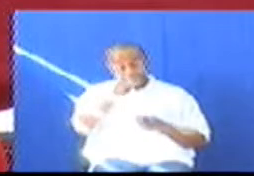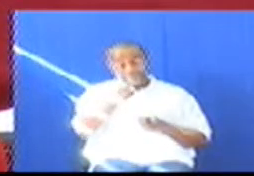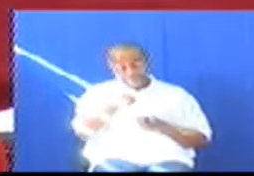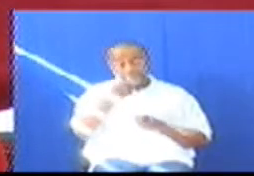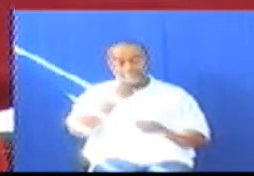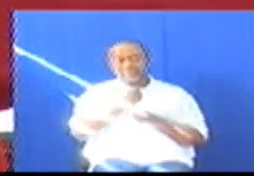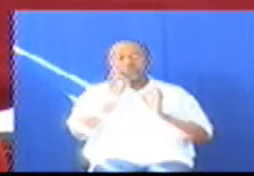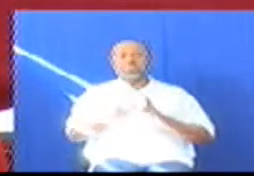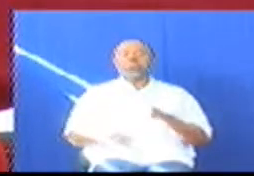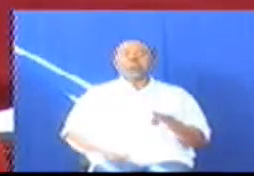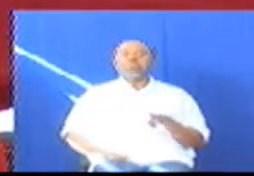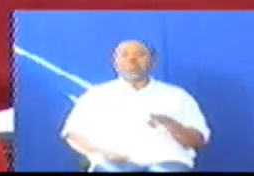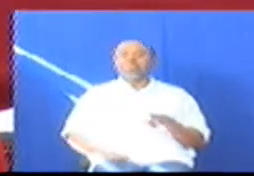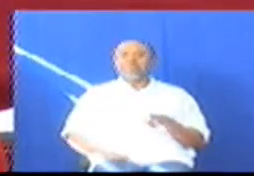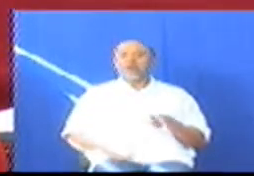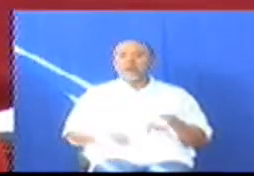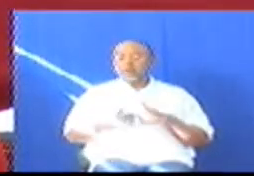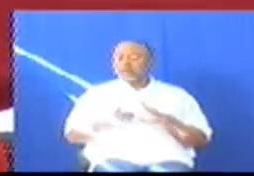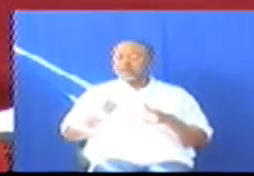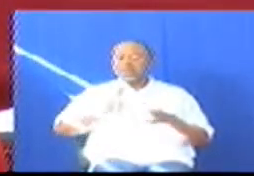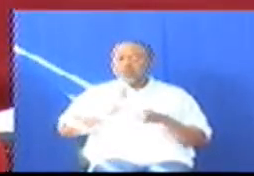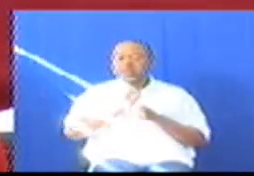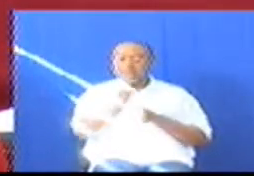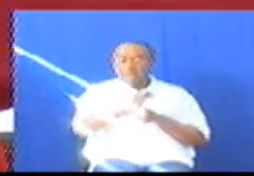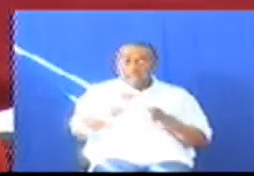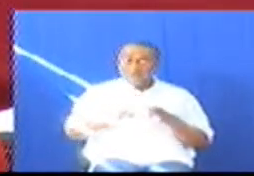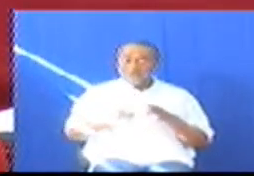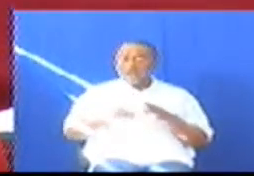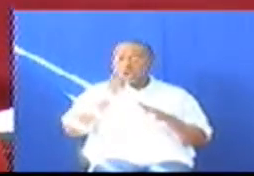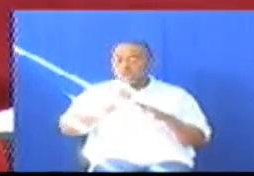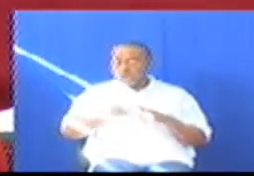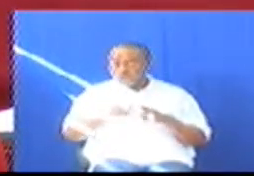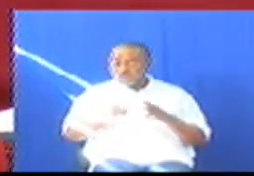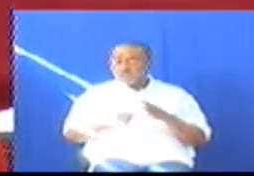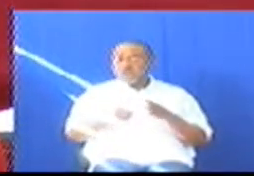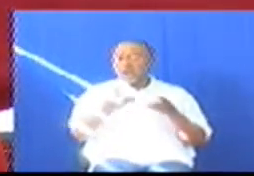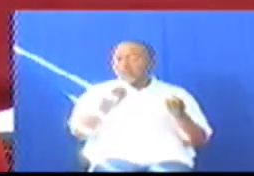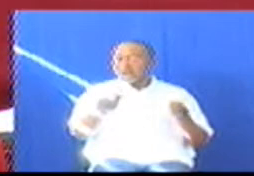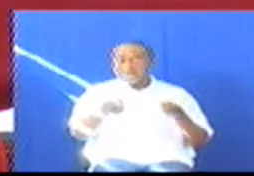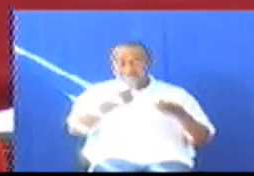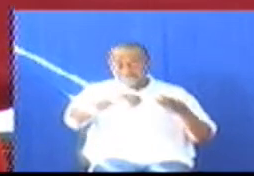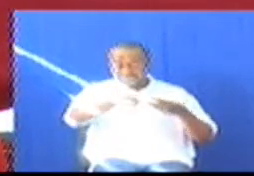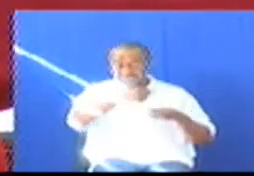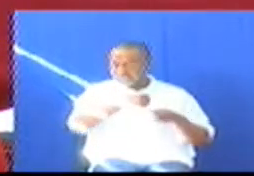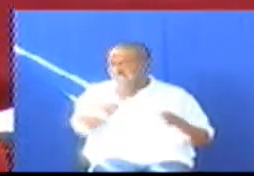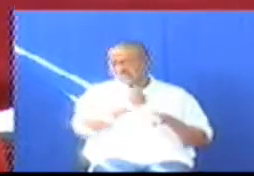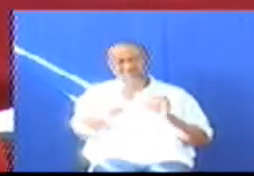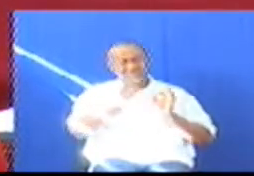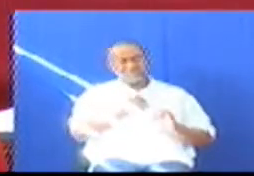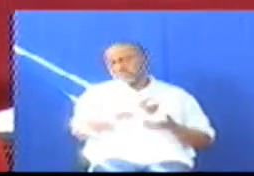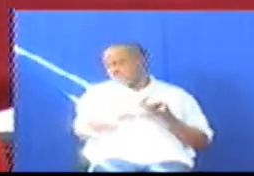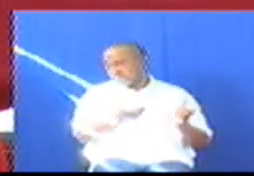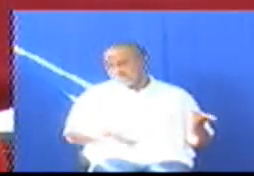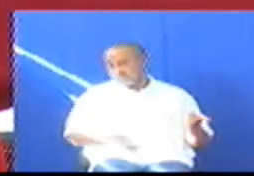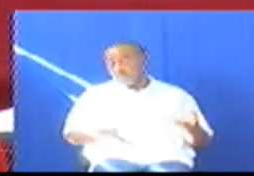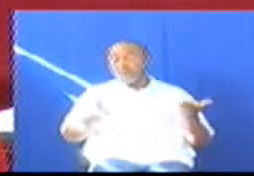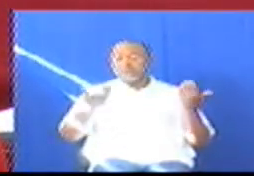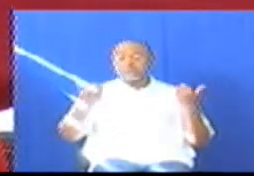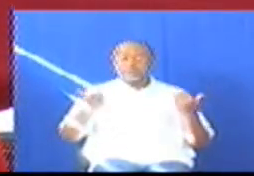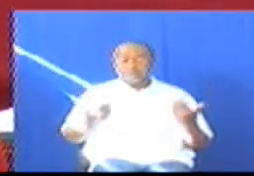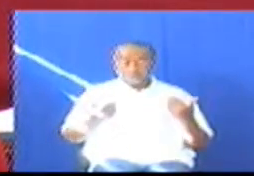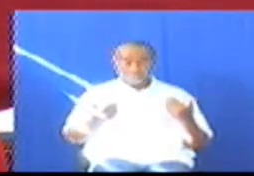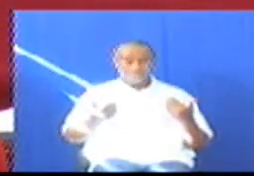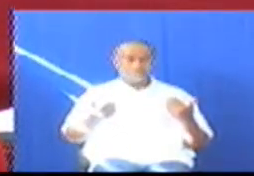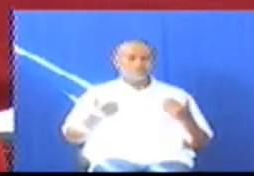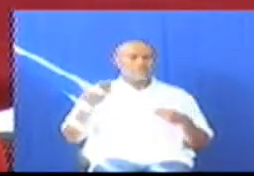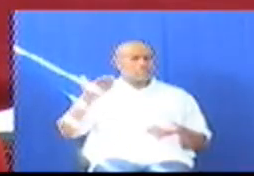vizuri. Isipokuwa bodi ya kahawa, bodi ya korosho, bodi ya pamba hazifanyi vizuri. Kwa hiyo kamati inashauri kwamba